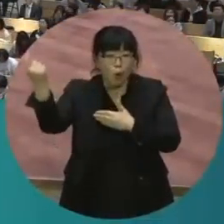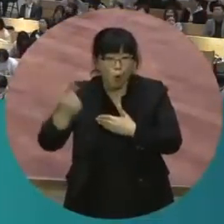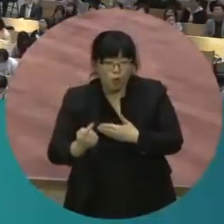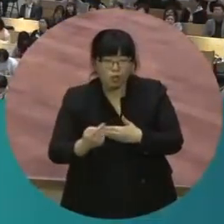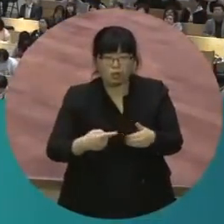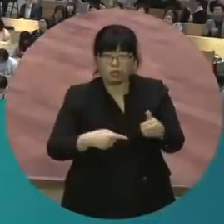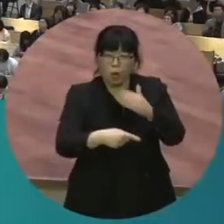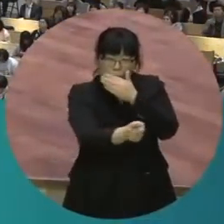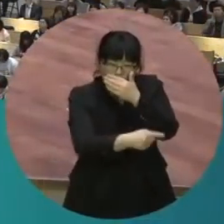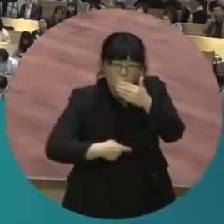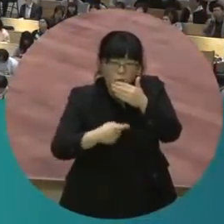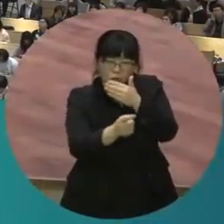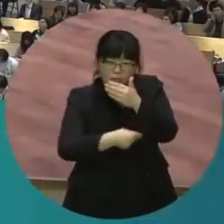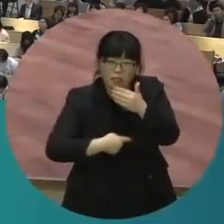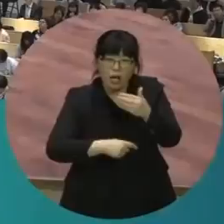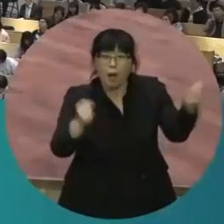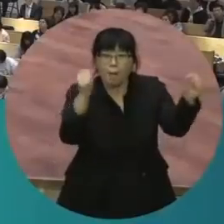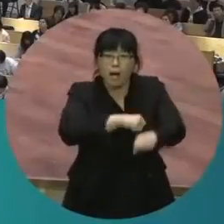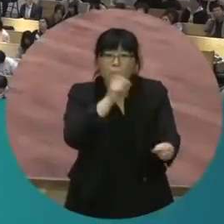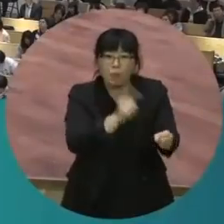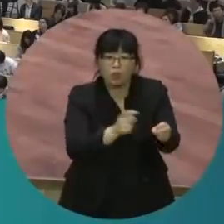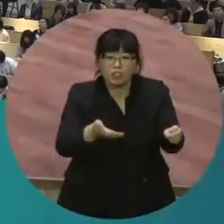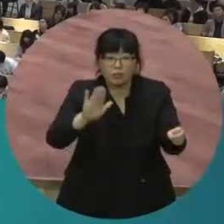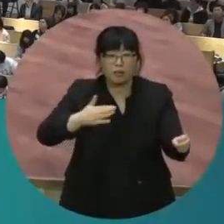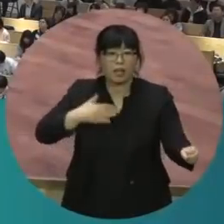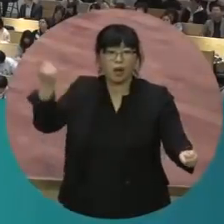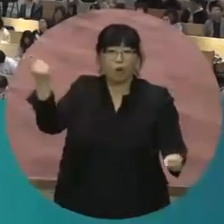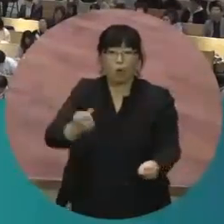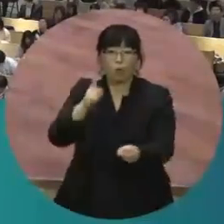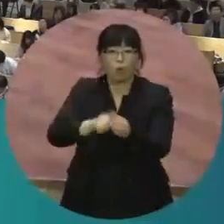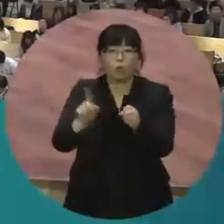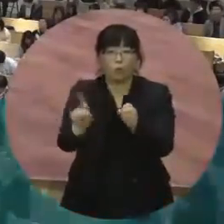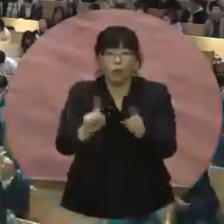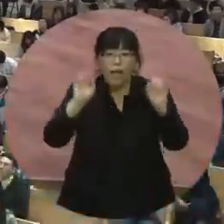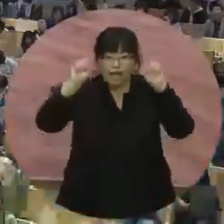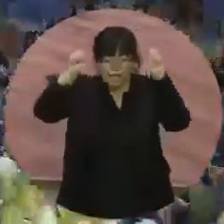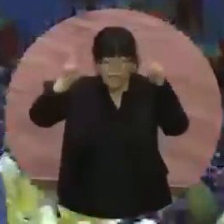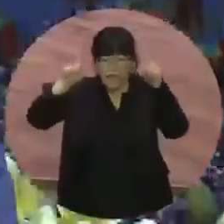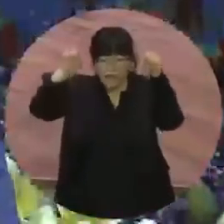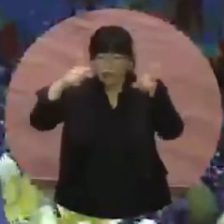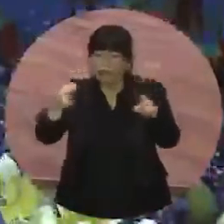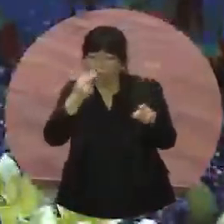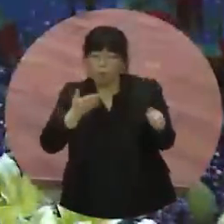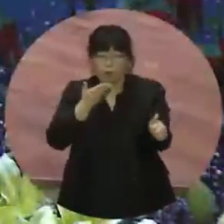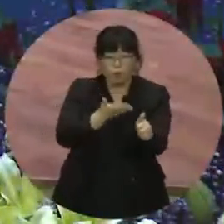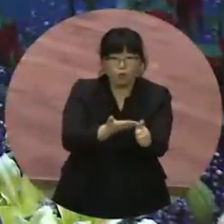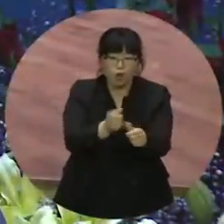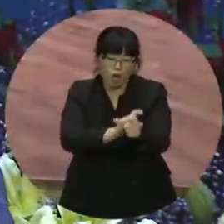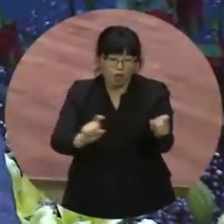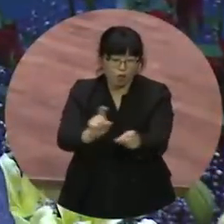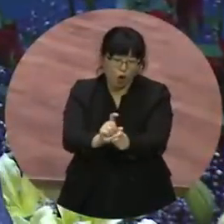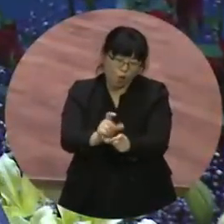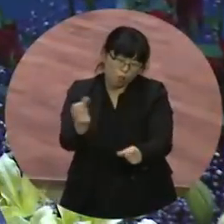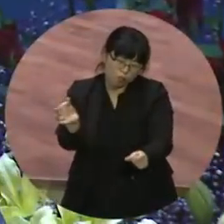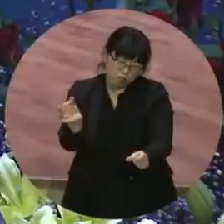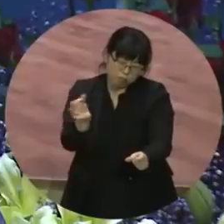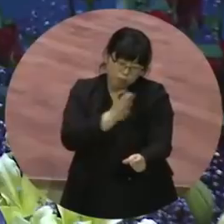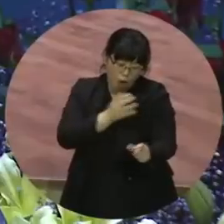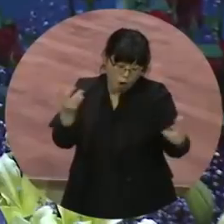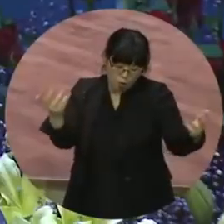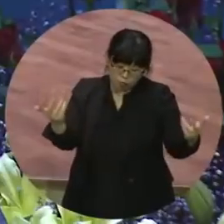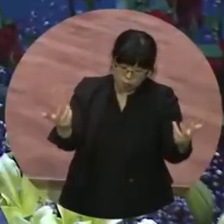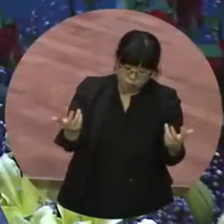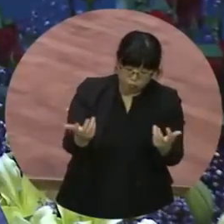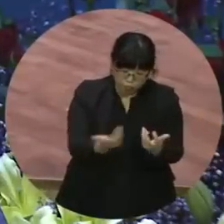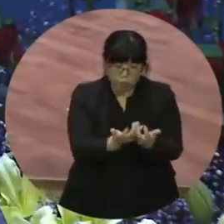양으로 생명을 얻게 하고 더 풍성히 얻게 하려 함이라. 사단이 하는 것은요, 속이고